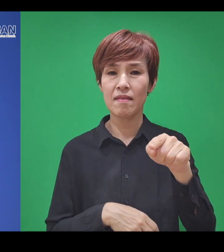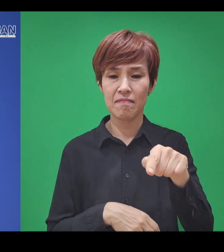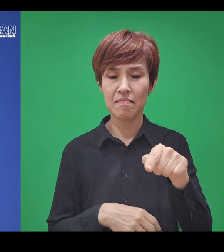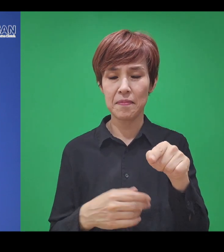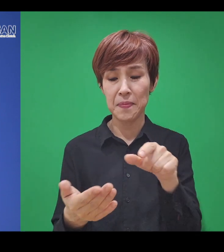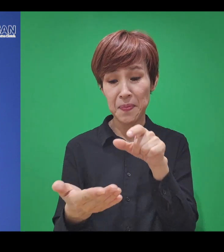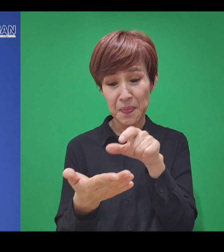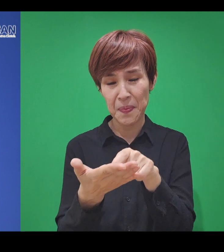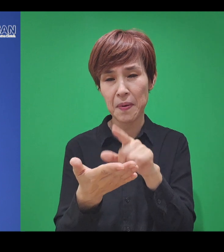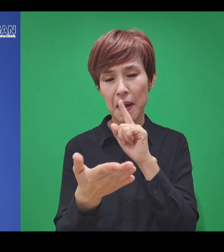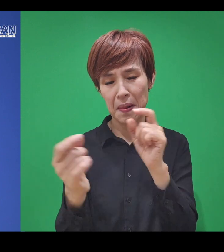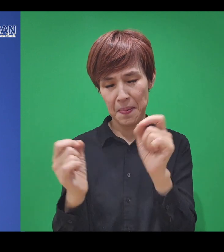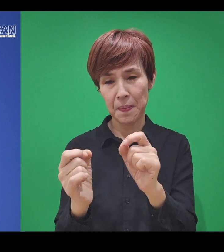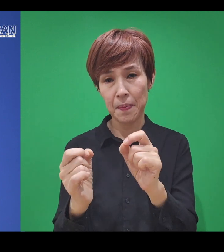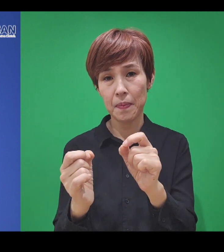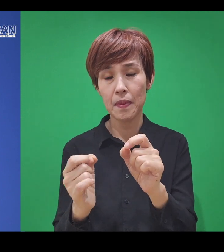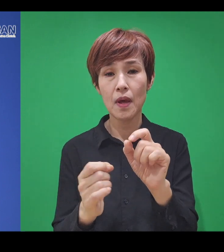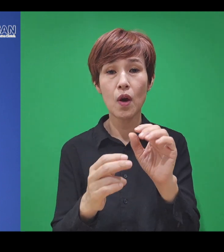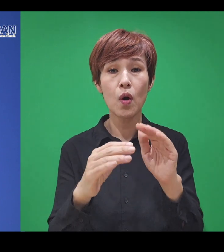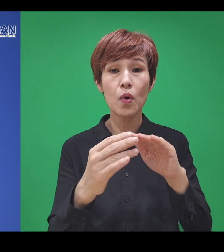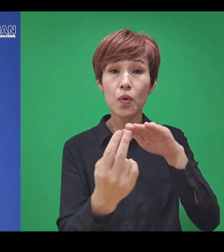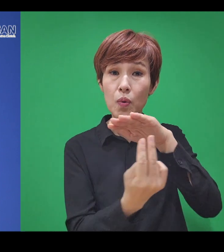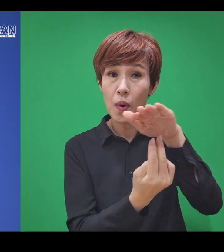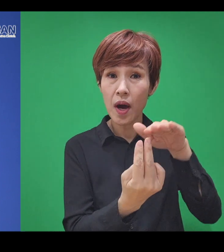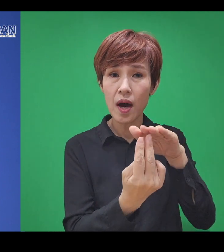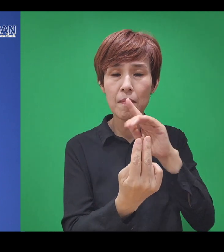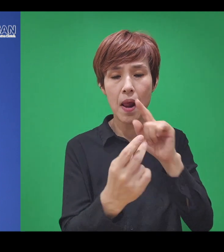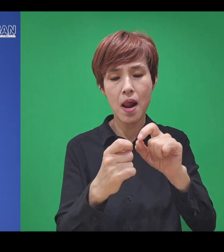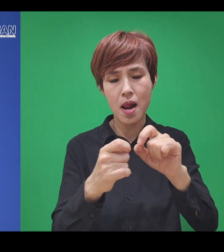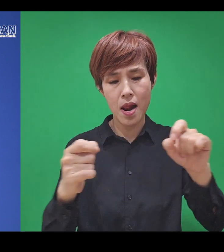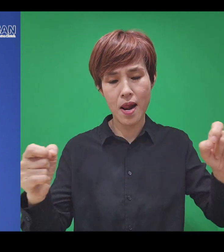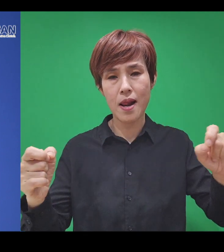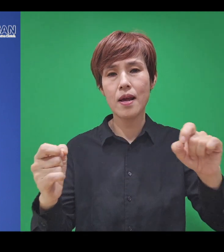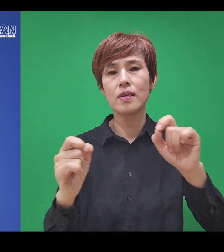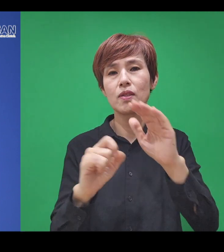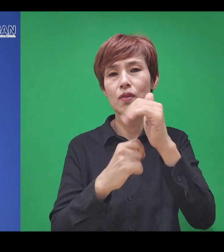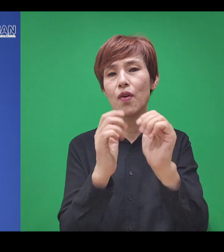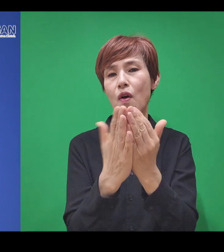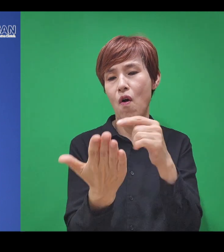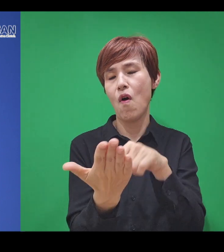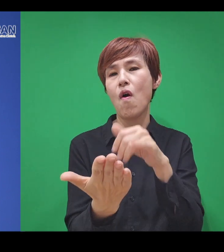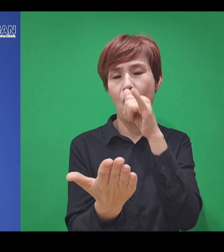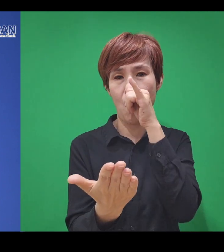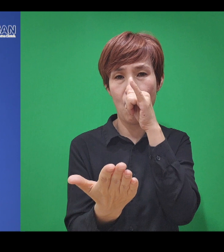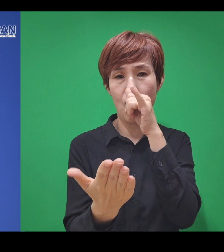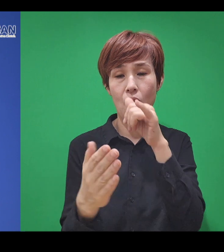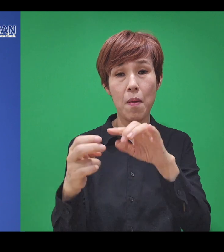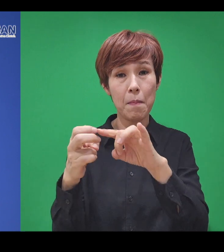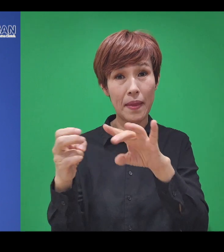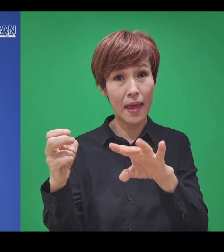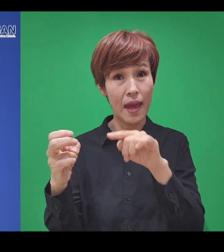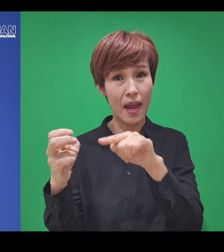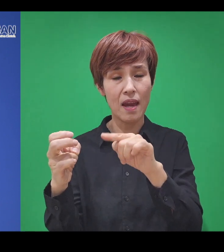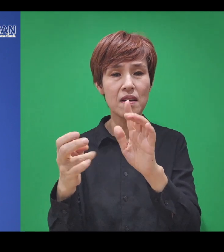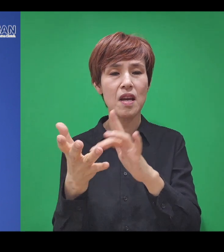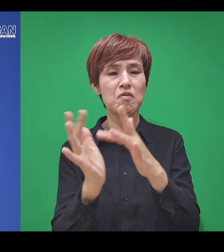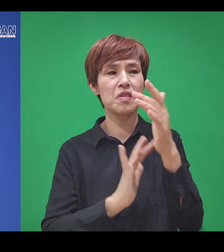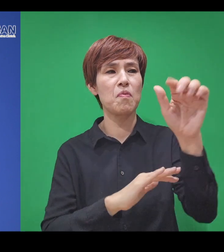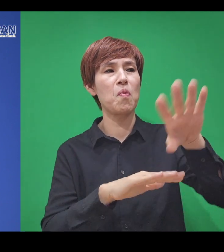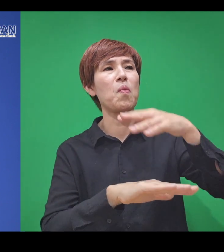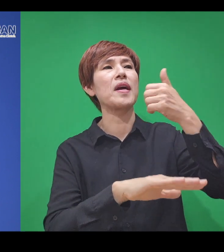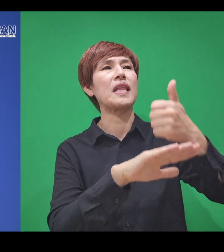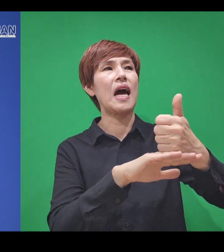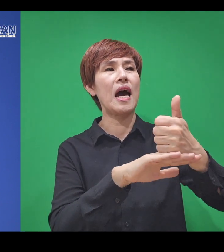이에 대해 굉장히 길게 말했습니다. 마태는 예수님이 왕이라는 사실만을 간결하게